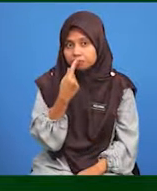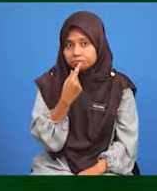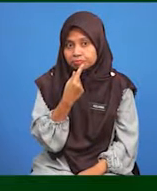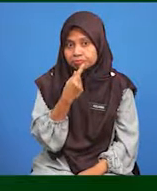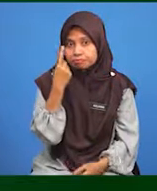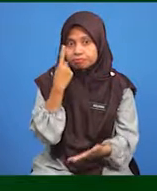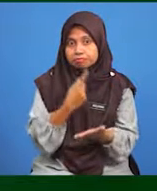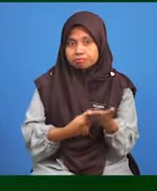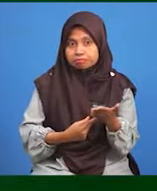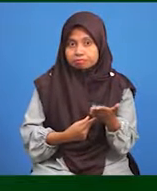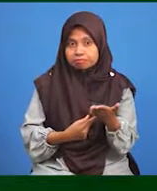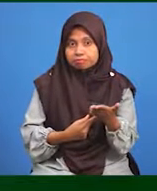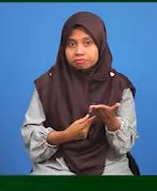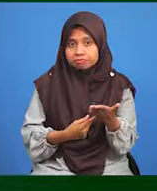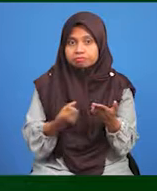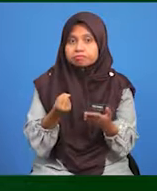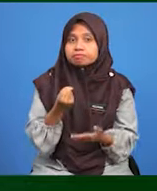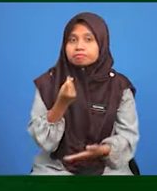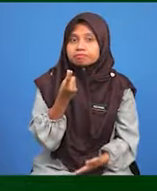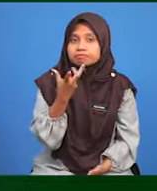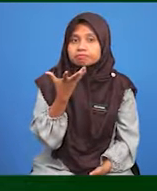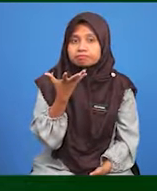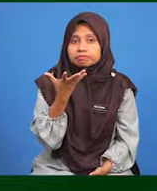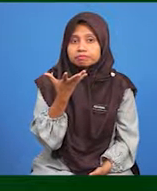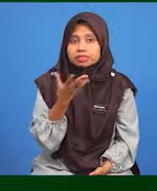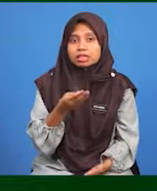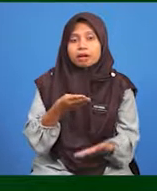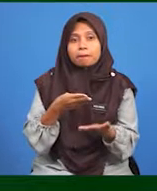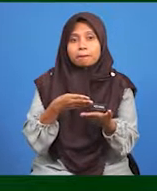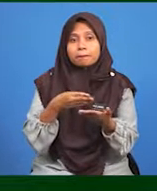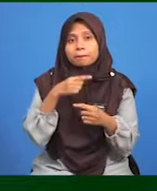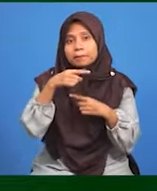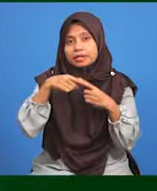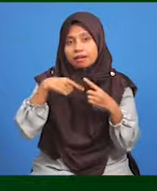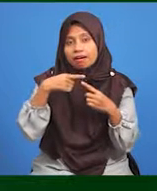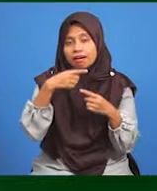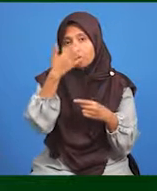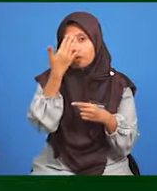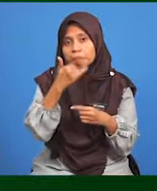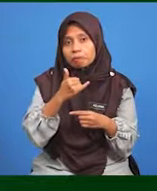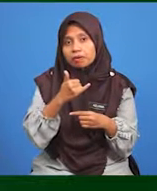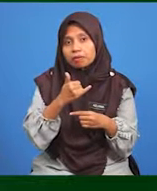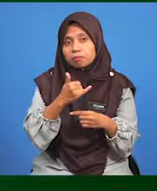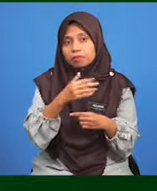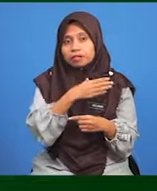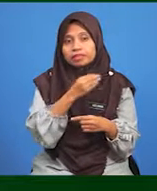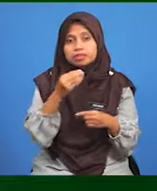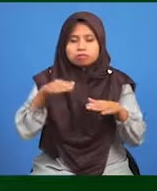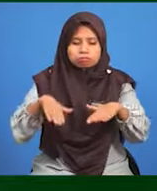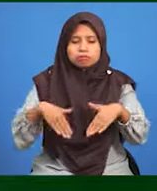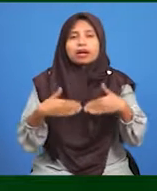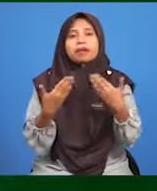apa berapa bila mengapa dan